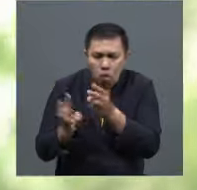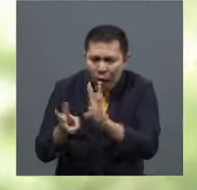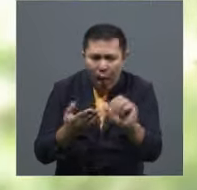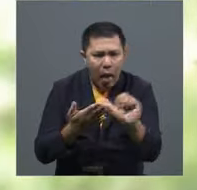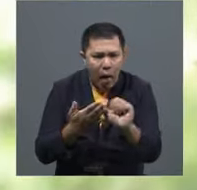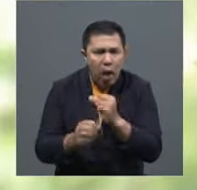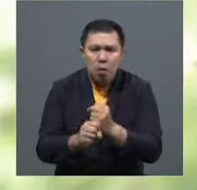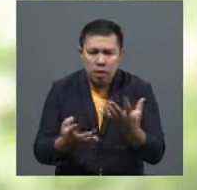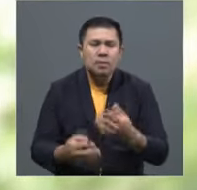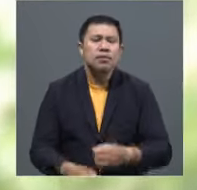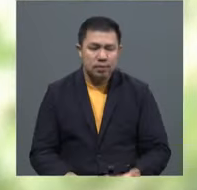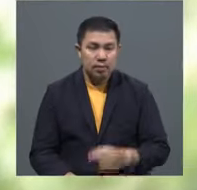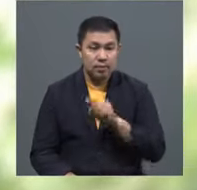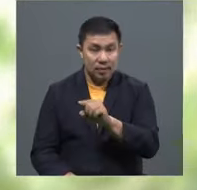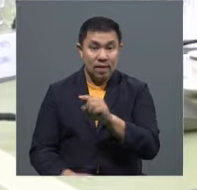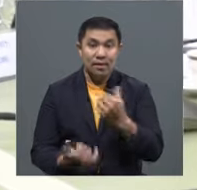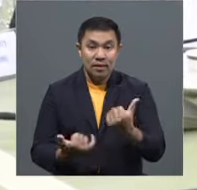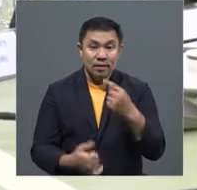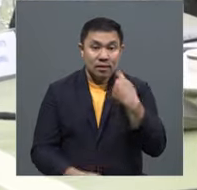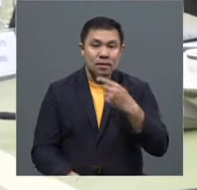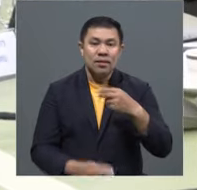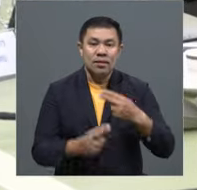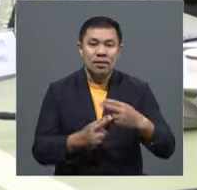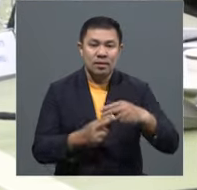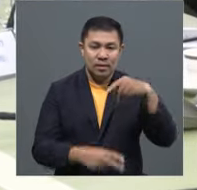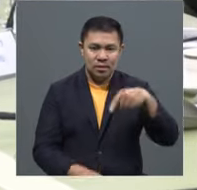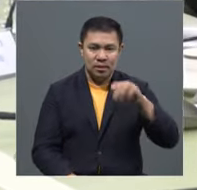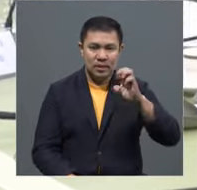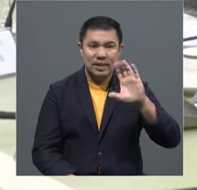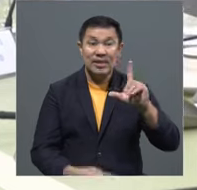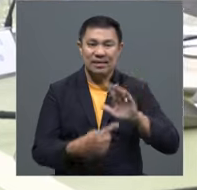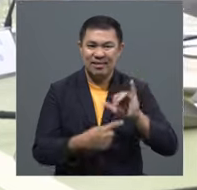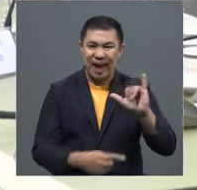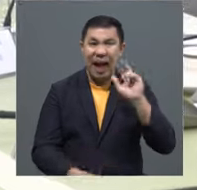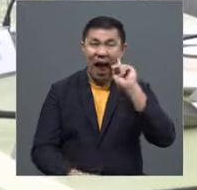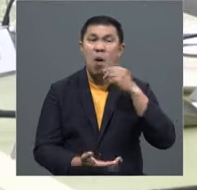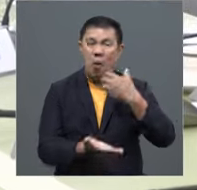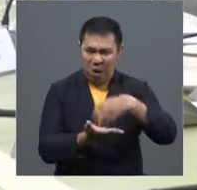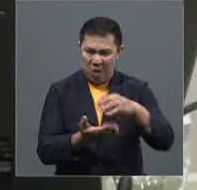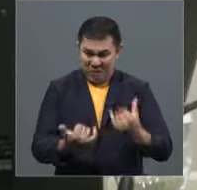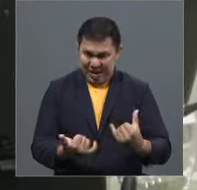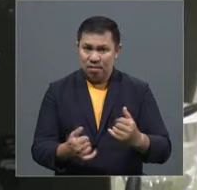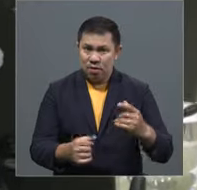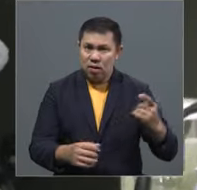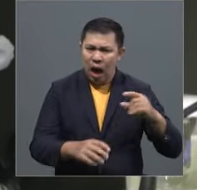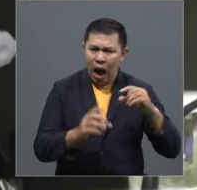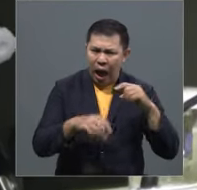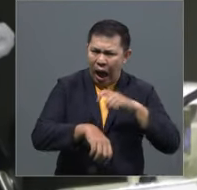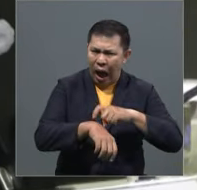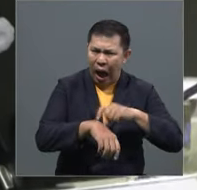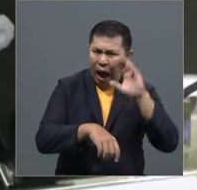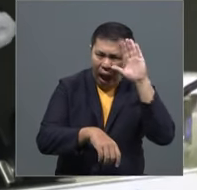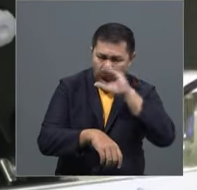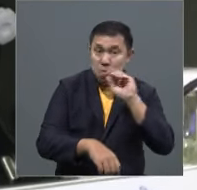บ้างอันนี้เป็นความคืบหน้านะครับที่ทางคุณพิชัยแถลงอยู่ณขณะนี้นะครับติดตามรายละเอียดได้ในช่วงข่าวดึกของทาง